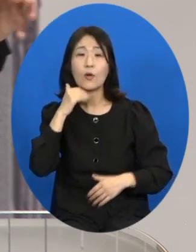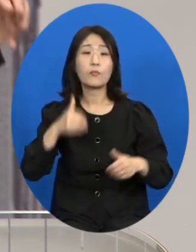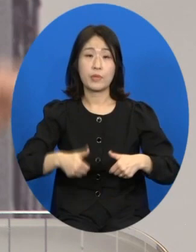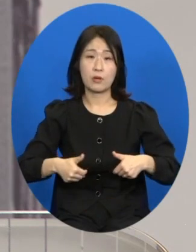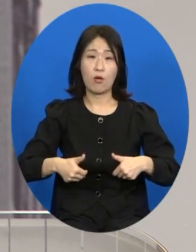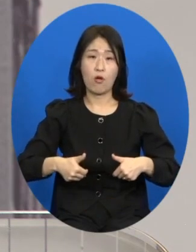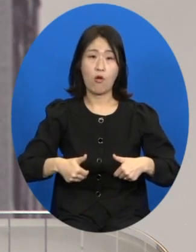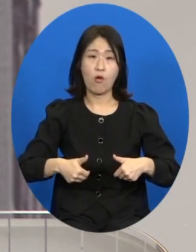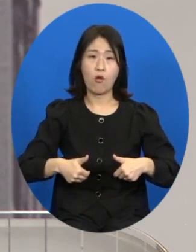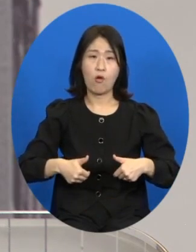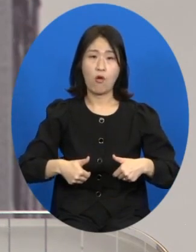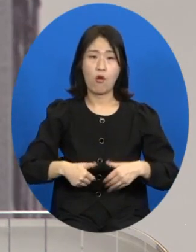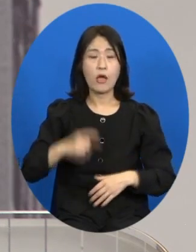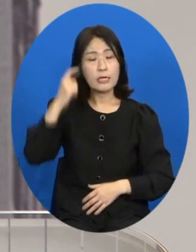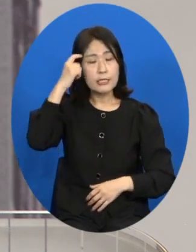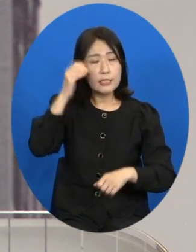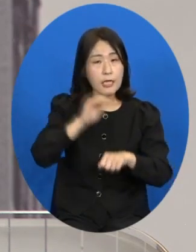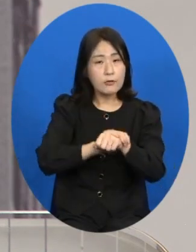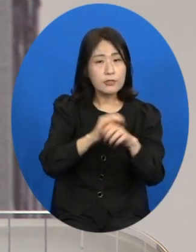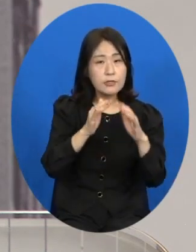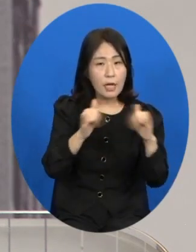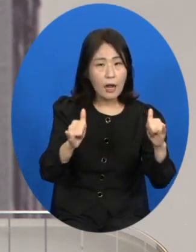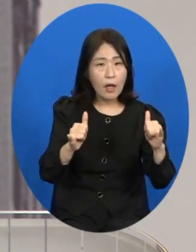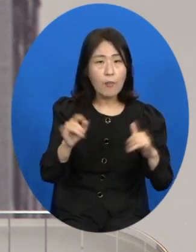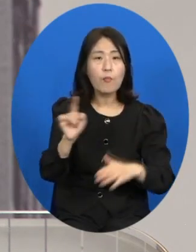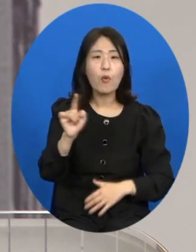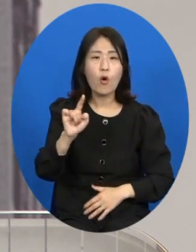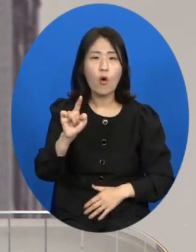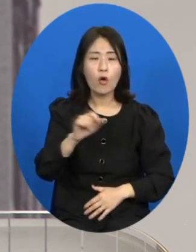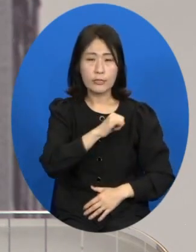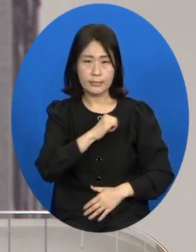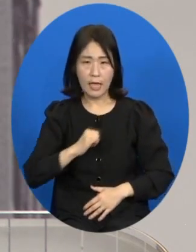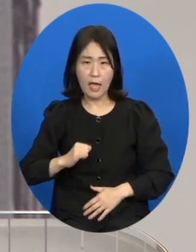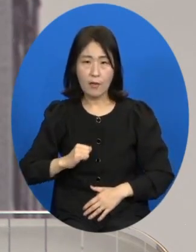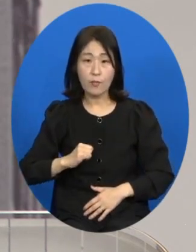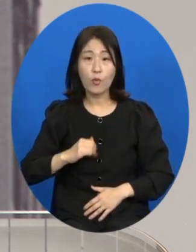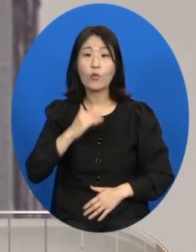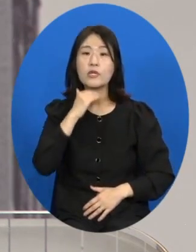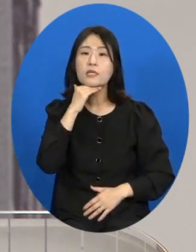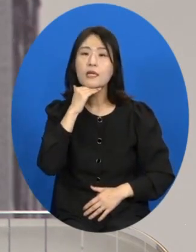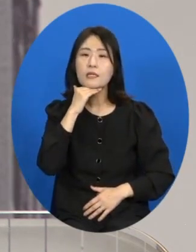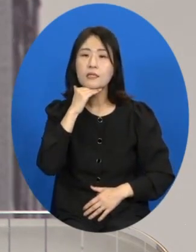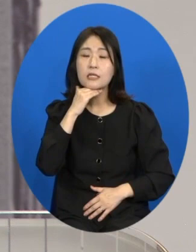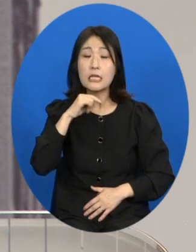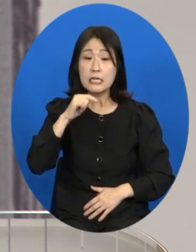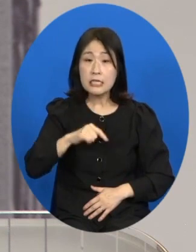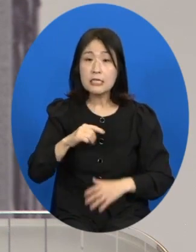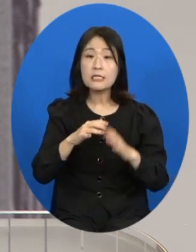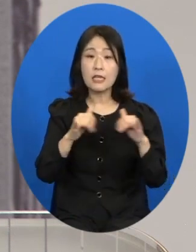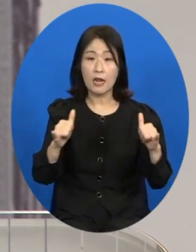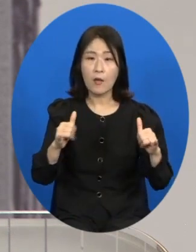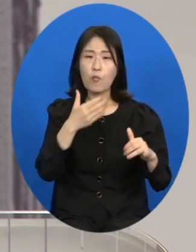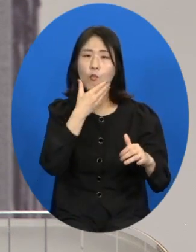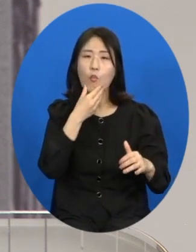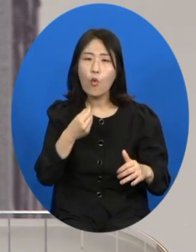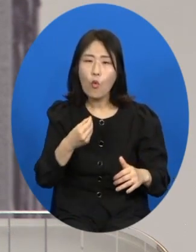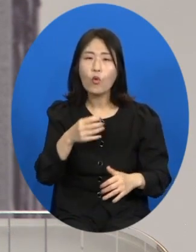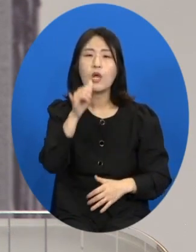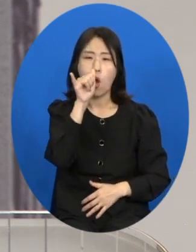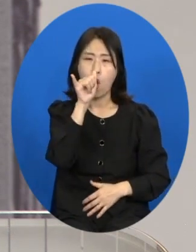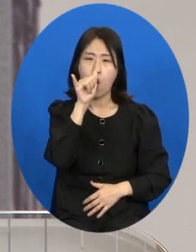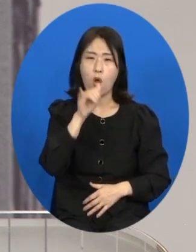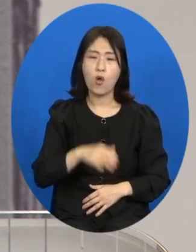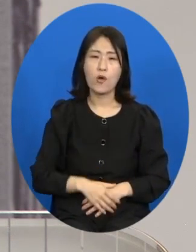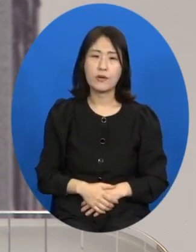지혜로운 자는 참고 기다리는 자입니다 그자에게 뭐가 있다고요 복이 있다는 것이죠 히브리서